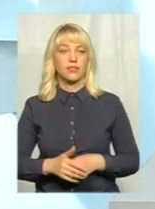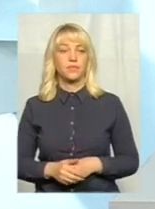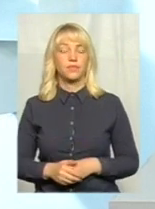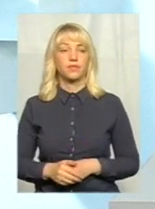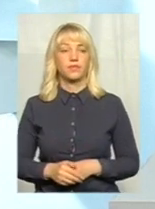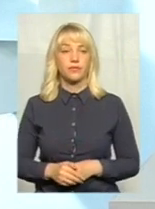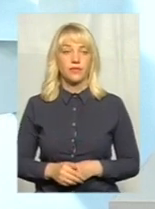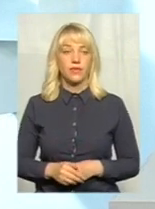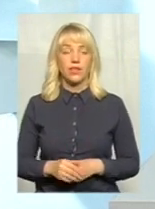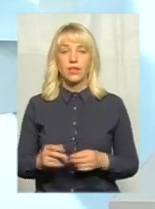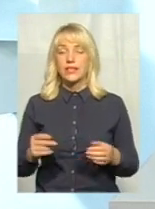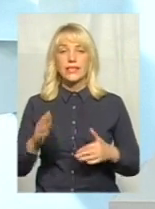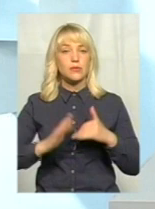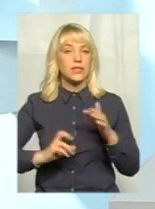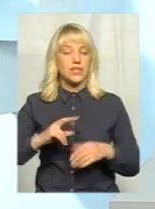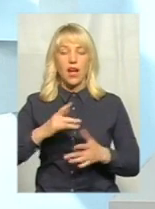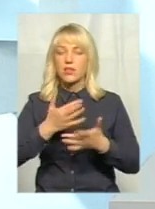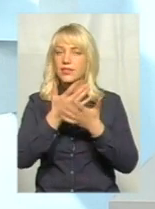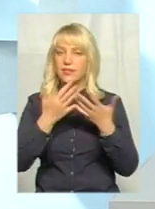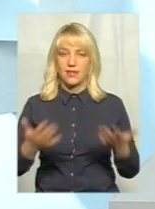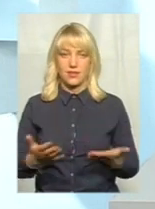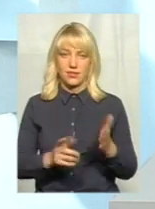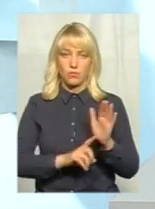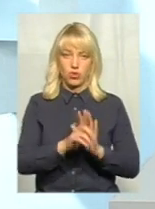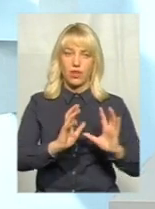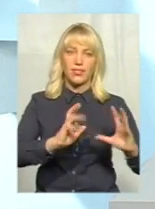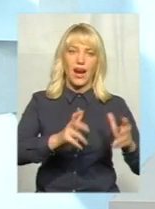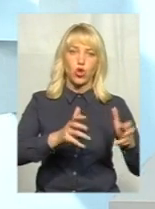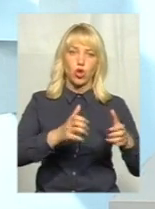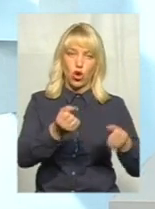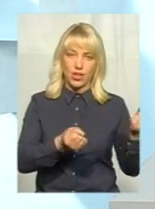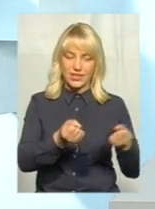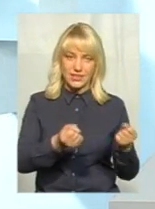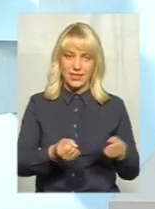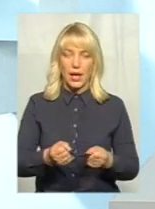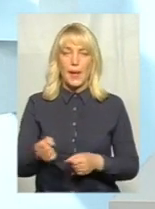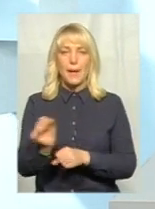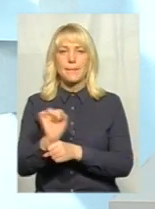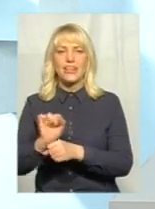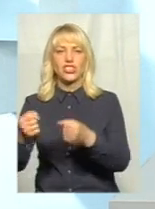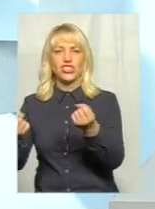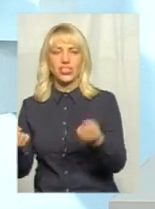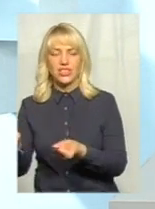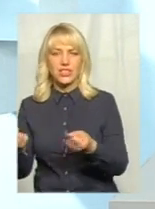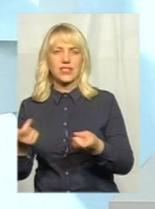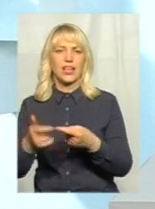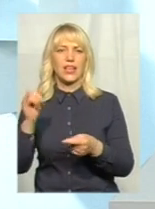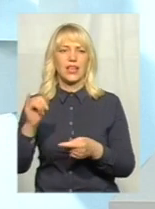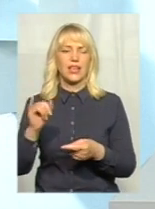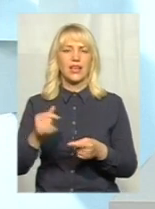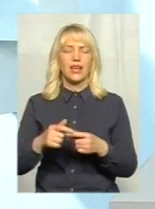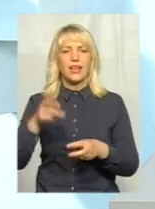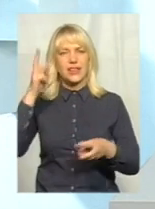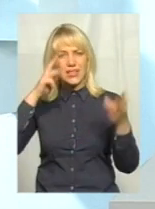нашому. Спеціальності абсолютно різні, починаючи від тракториста, машиніста, і перукарі, і 3D-дизайн, і